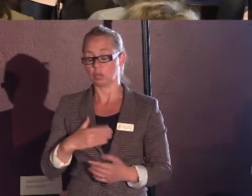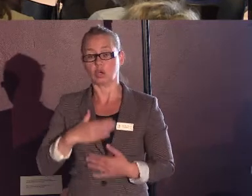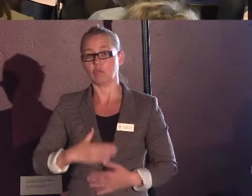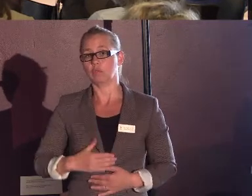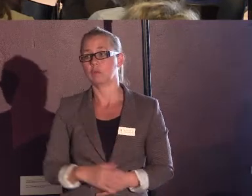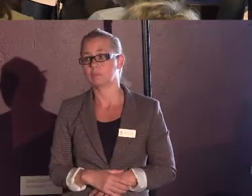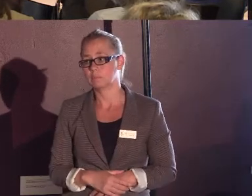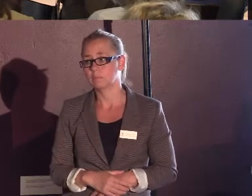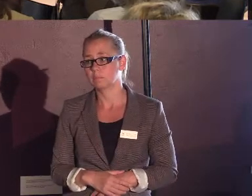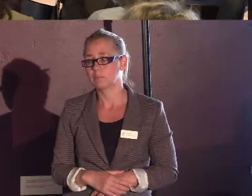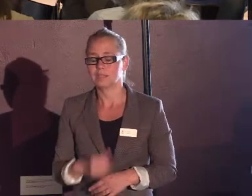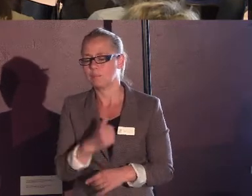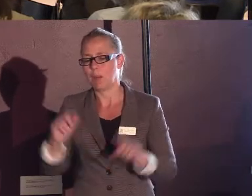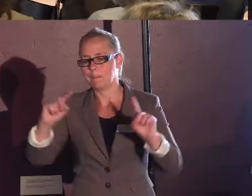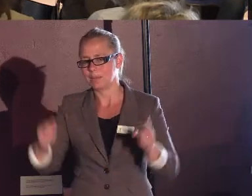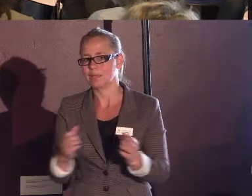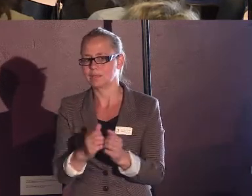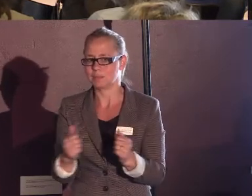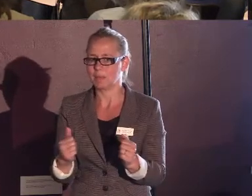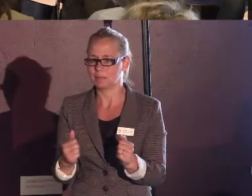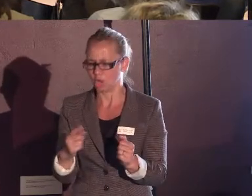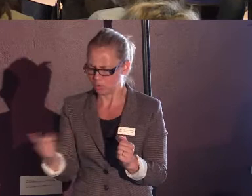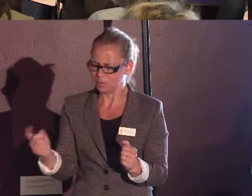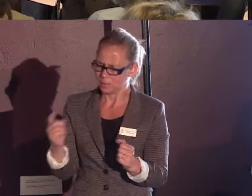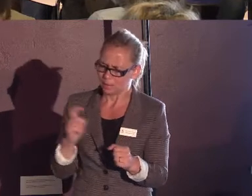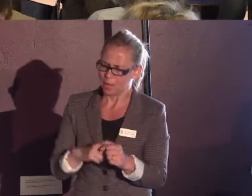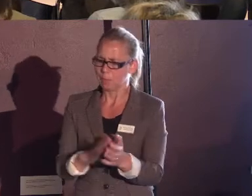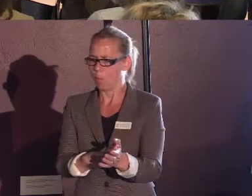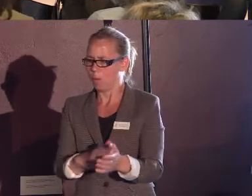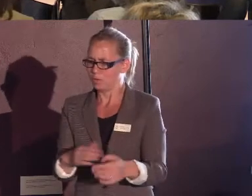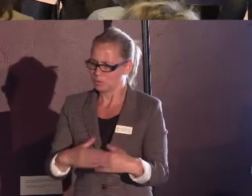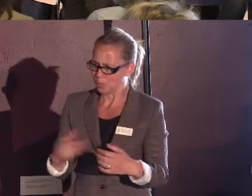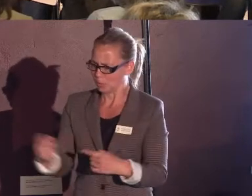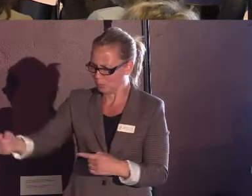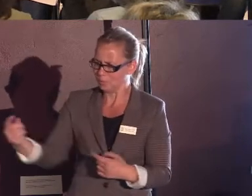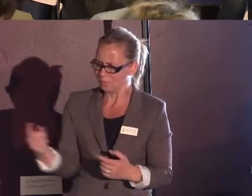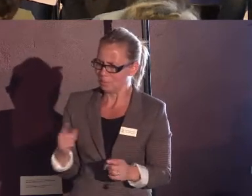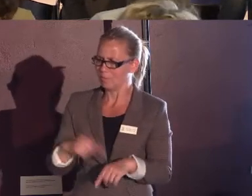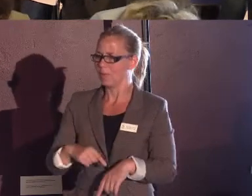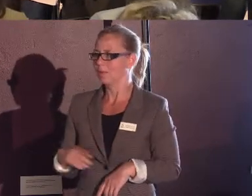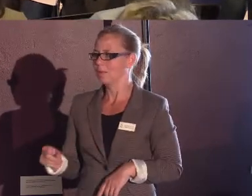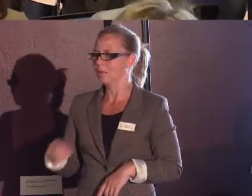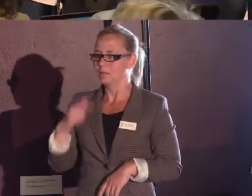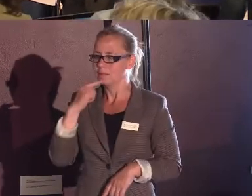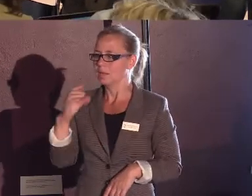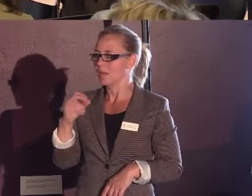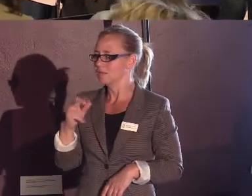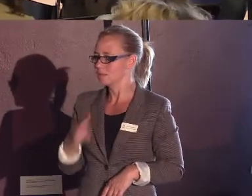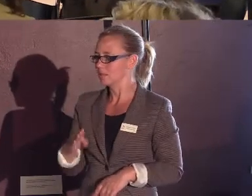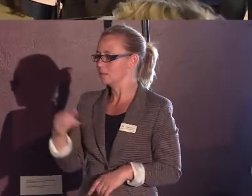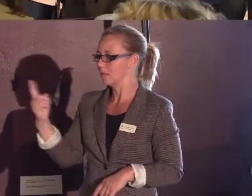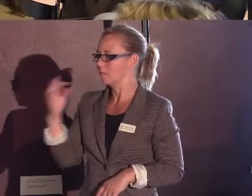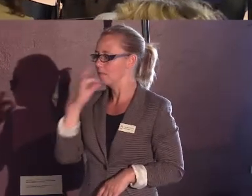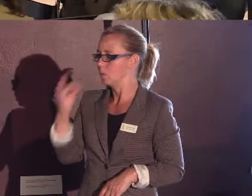Liksom. Det var bara en parentes. Så att det, hoppa på dem och vara med och gör något. Bara. Fångar den båden. Tack Astrid. Vi har en fråga